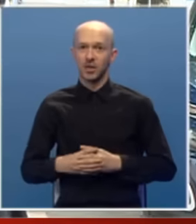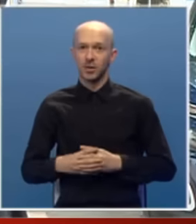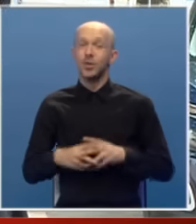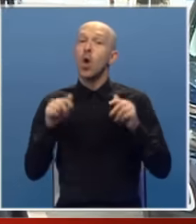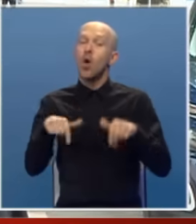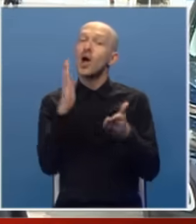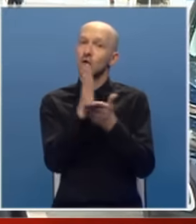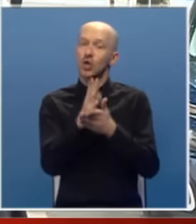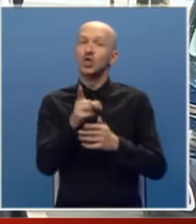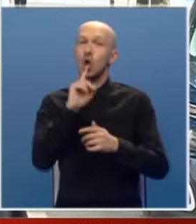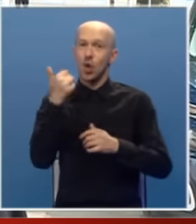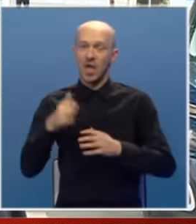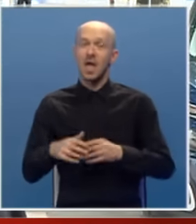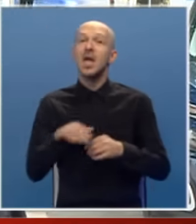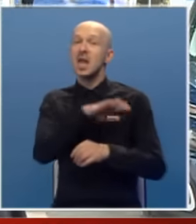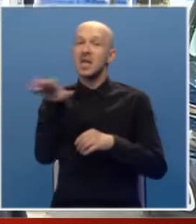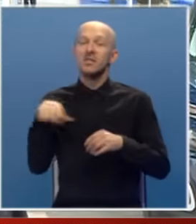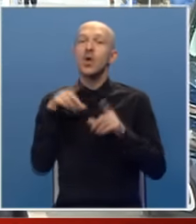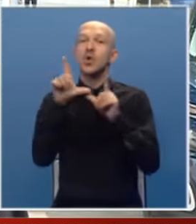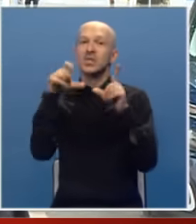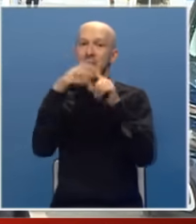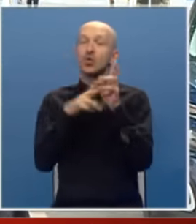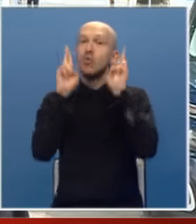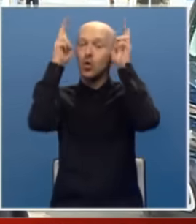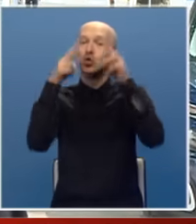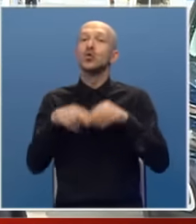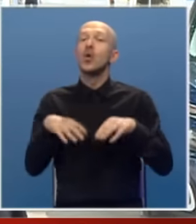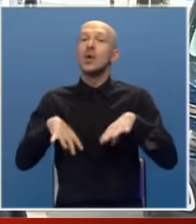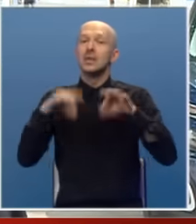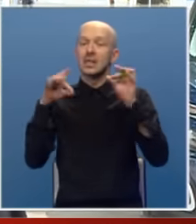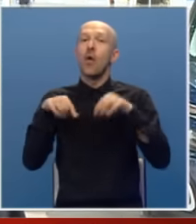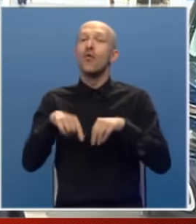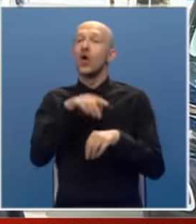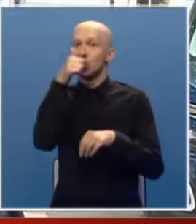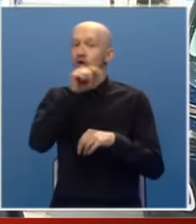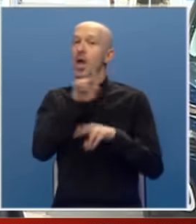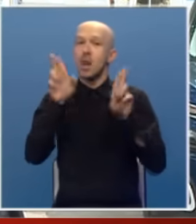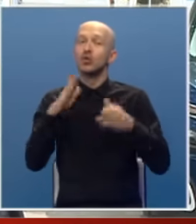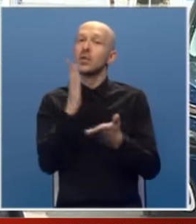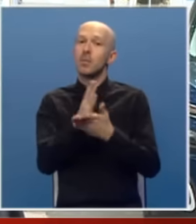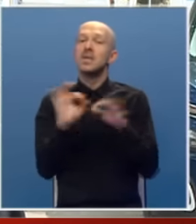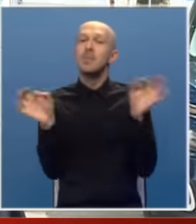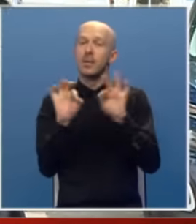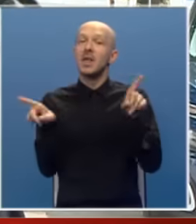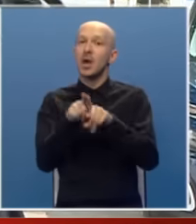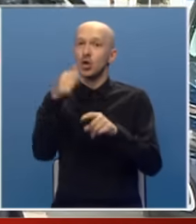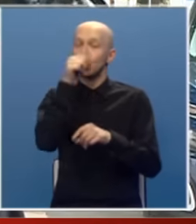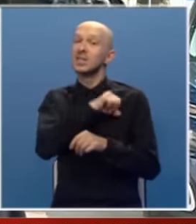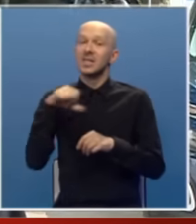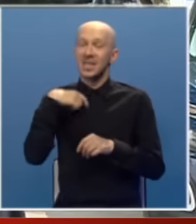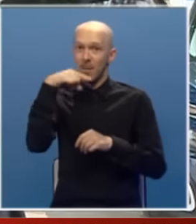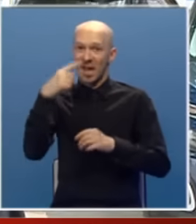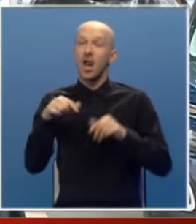Ovo je događaj koji je nas svi u Sanskom mostu jutro zatekao. Ovo je nešto na što ne možete biti pripremljeni, kao što ste sami